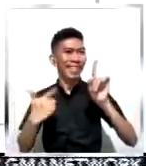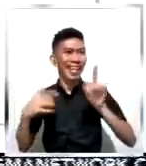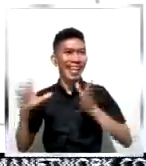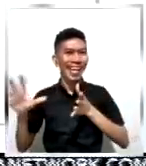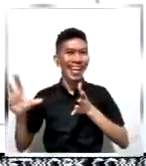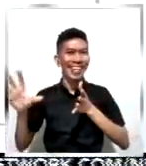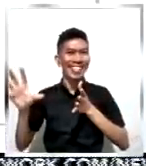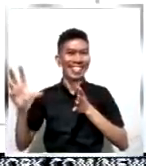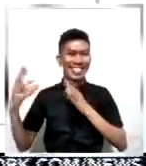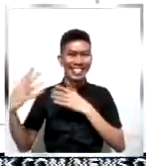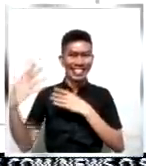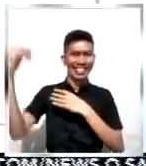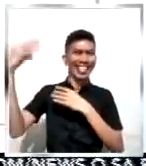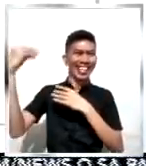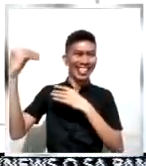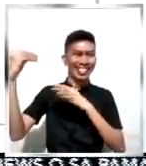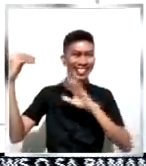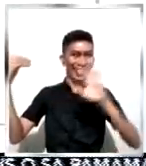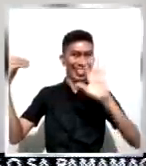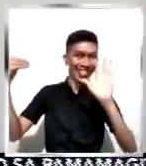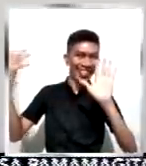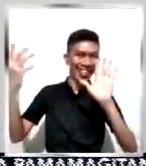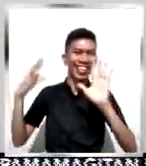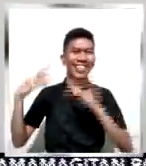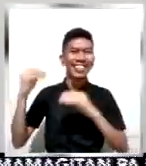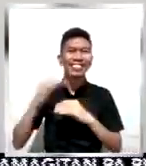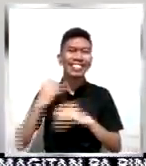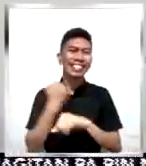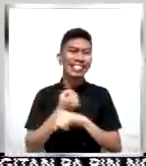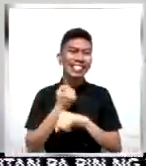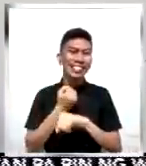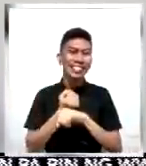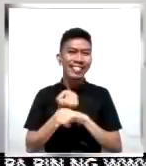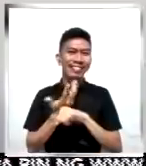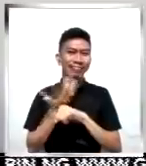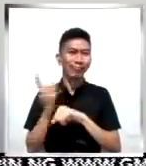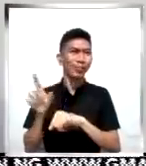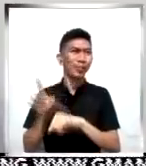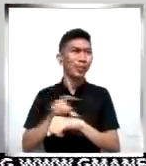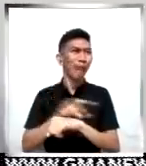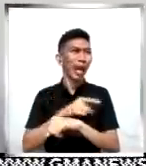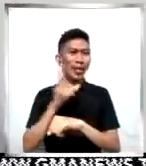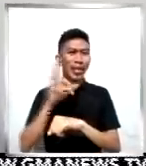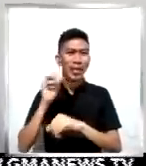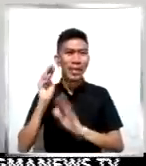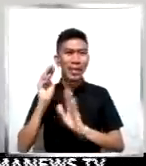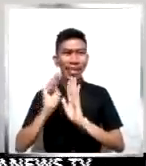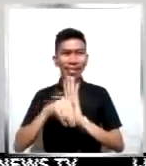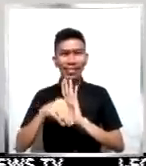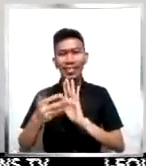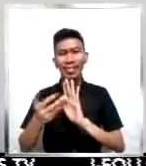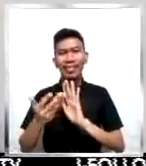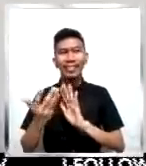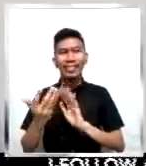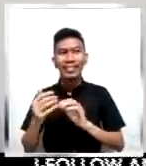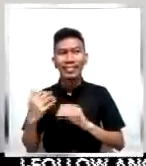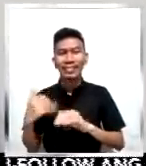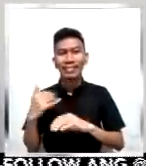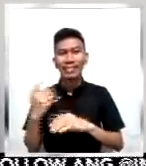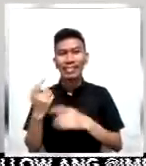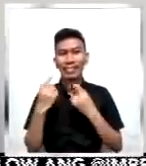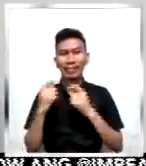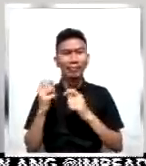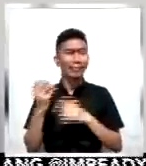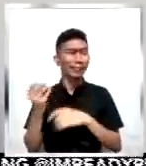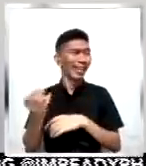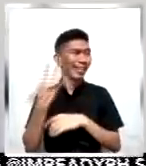hirap, medyo tumagal din ng 30 minutes nung una kong sinubukan. Kaya lang, ang pangit, hindi ko naging